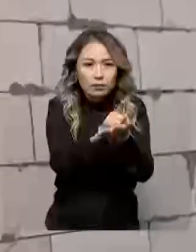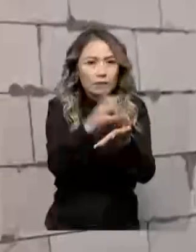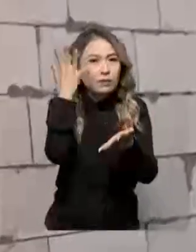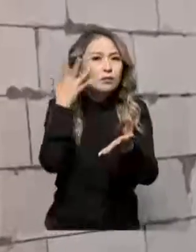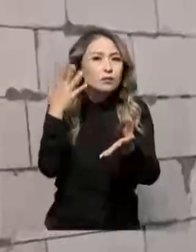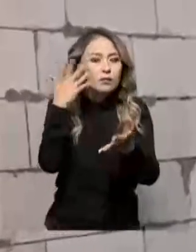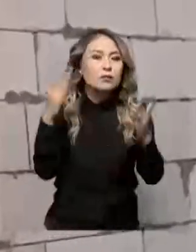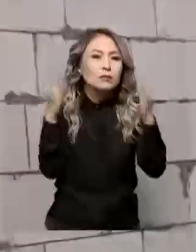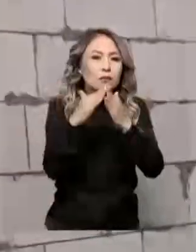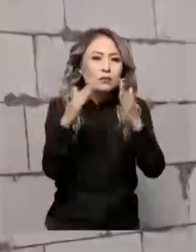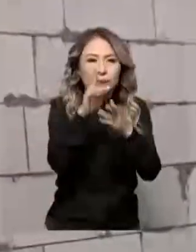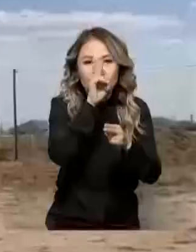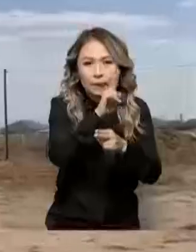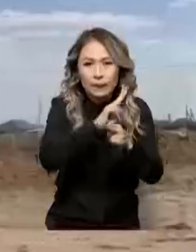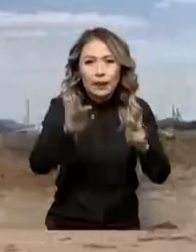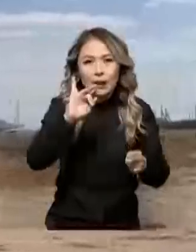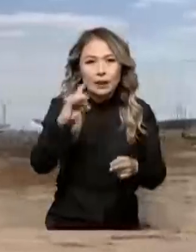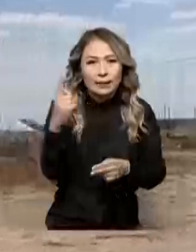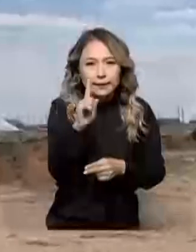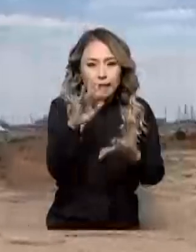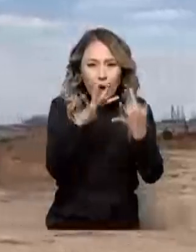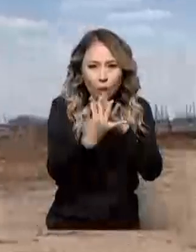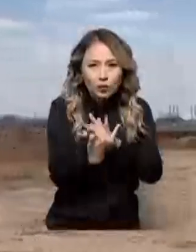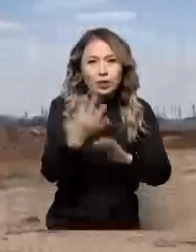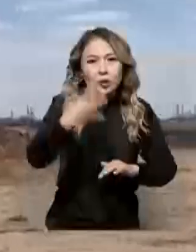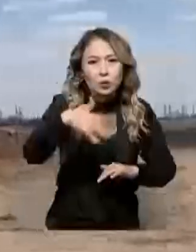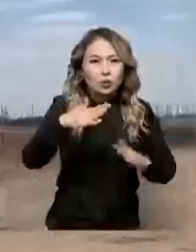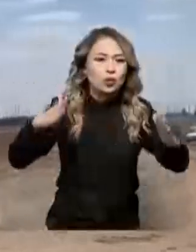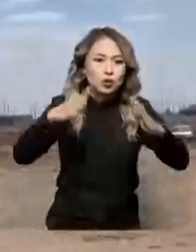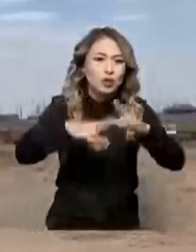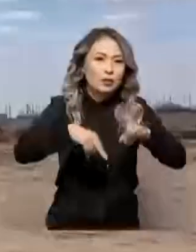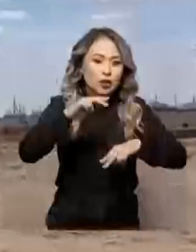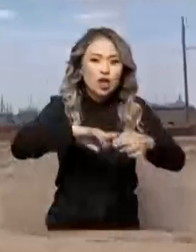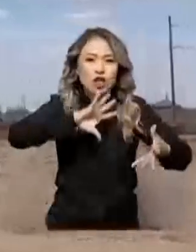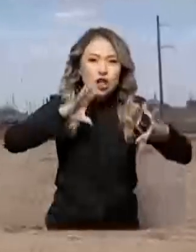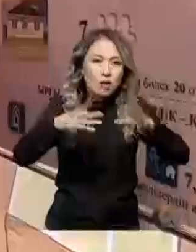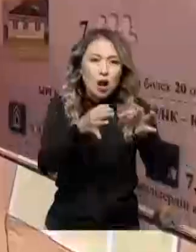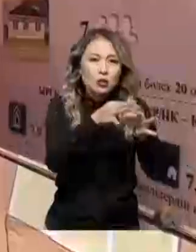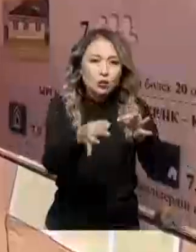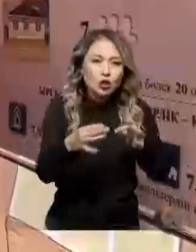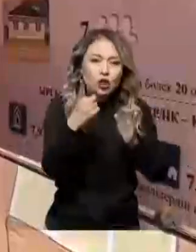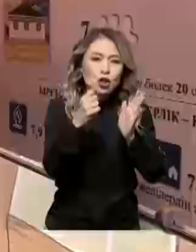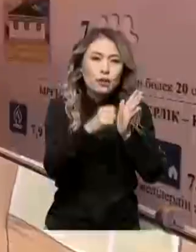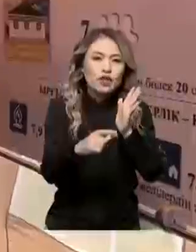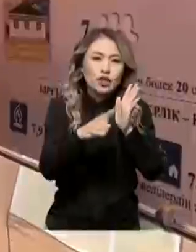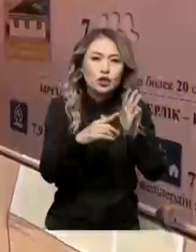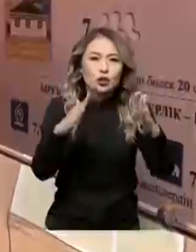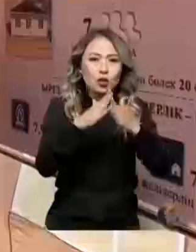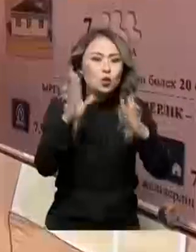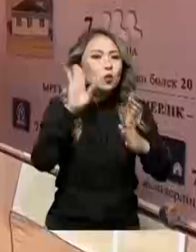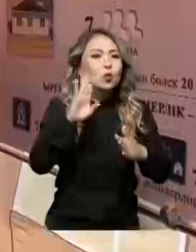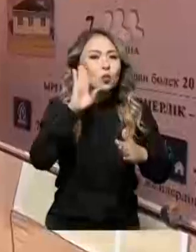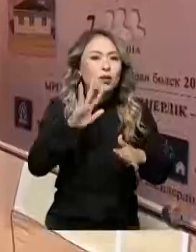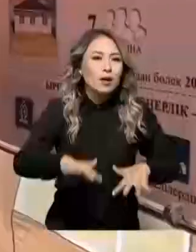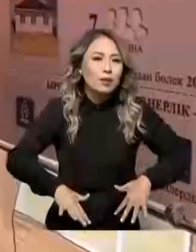Тасқын кезінде баспанасынан айырылғандар үшін Ырғыз ауылында да 50 үй салынуда. Жалпы аудан бойынша 167